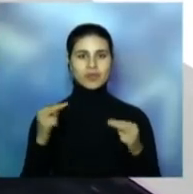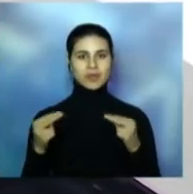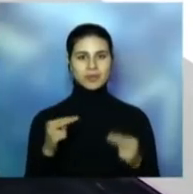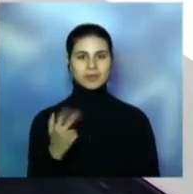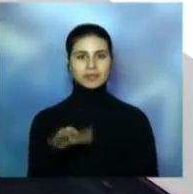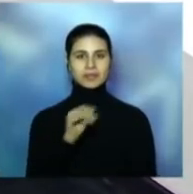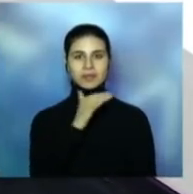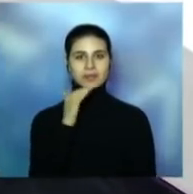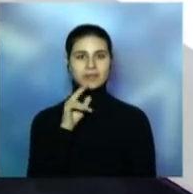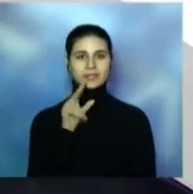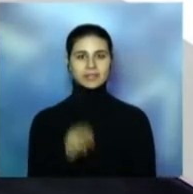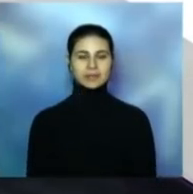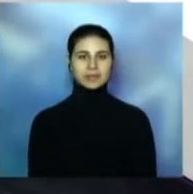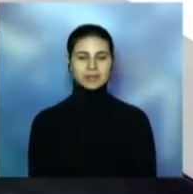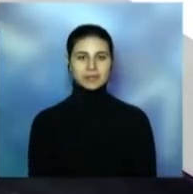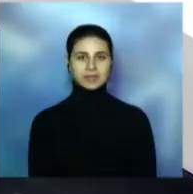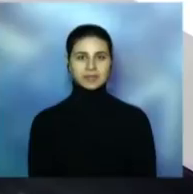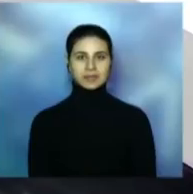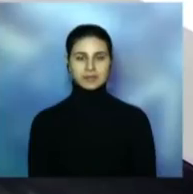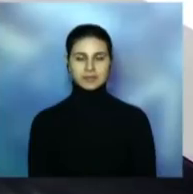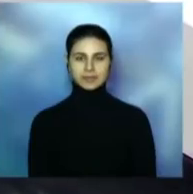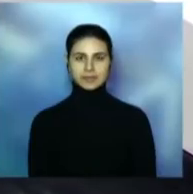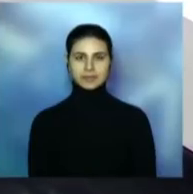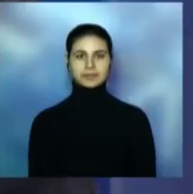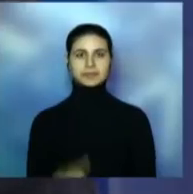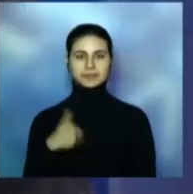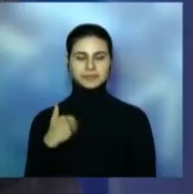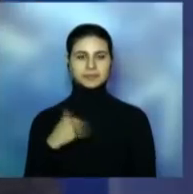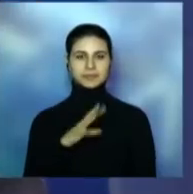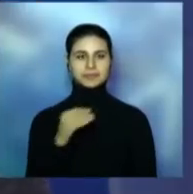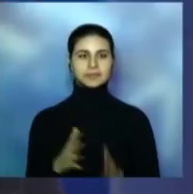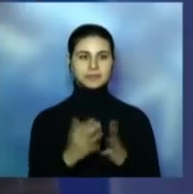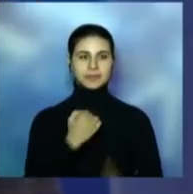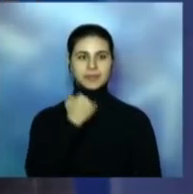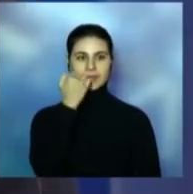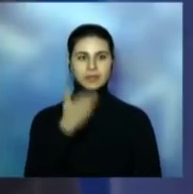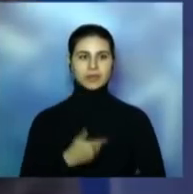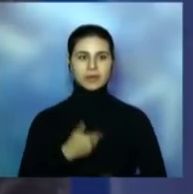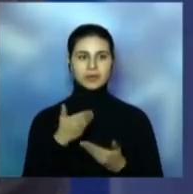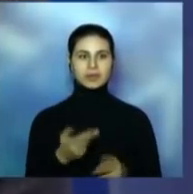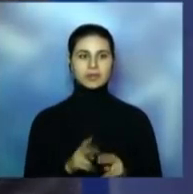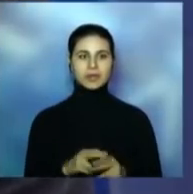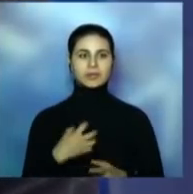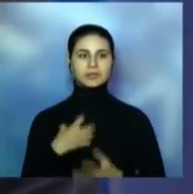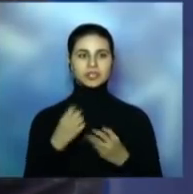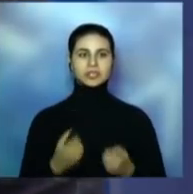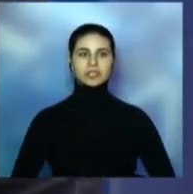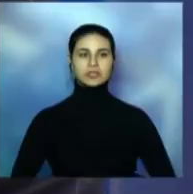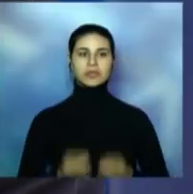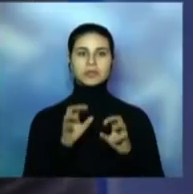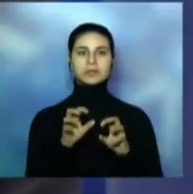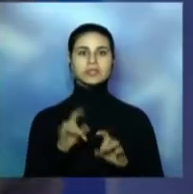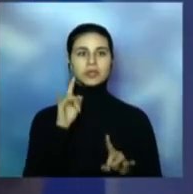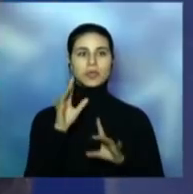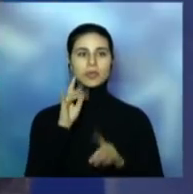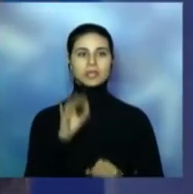რამდენი აქვს უკვე სათქმელი? მოკლედ მოგესალმებით, მადლობა რომ დღეს თქვენთან ერთად აი ამ ჯანსაღი ცხოვრების წესის